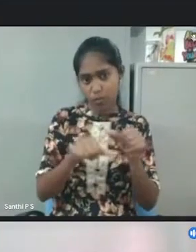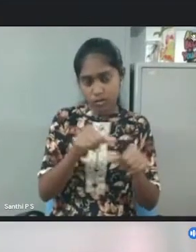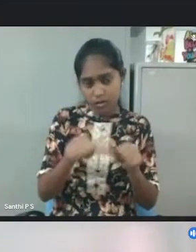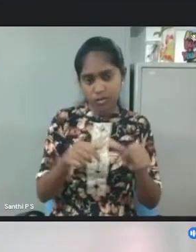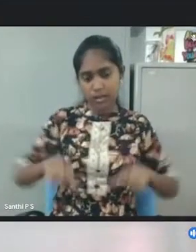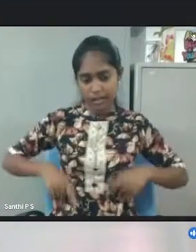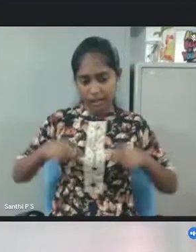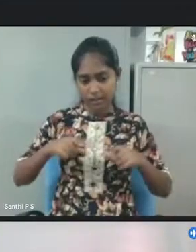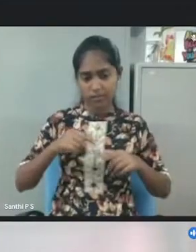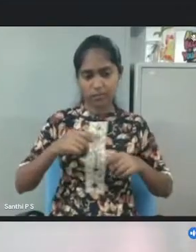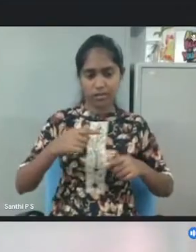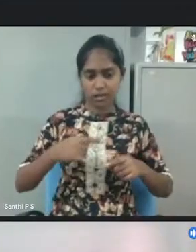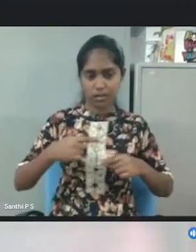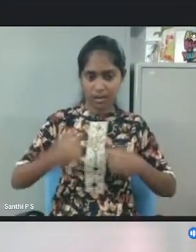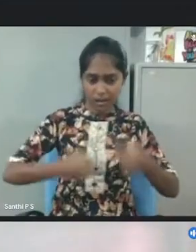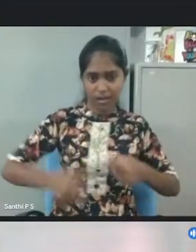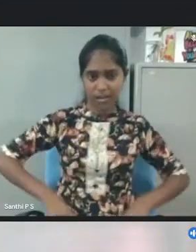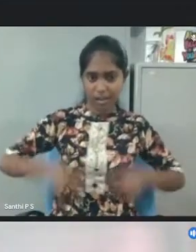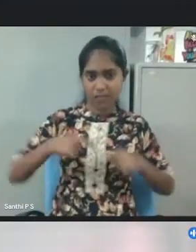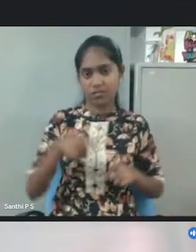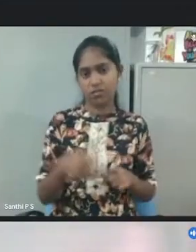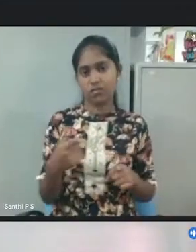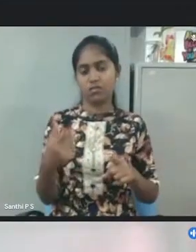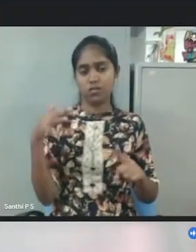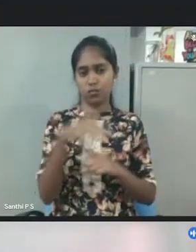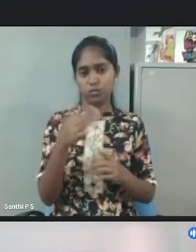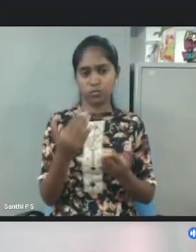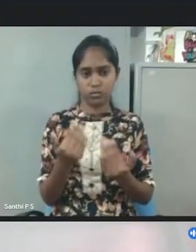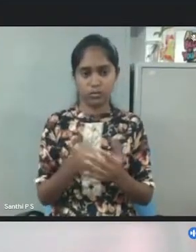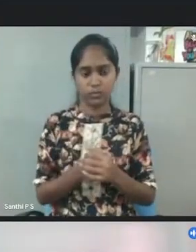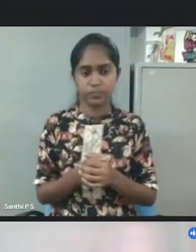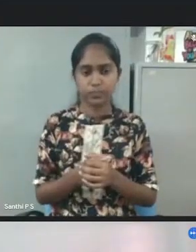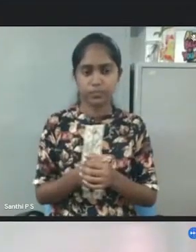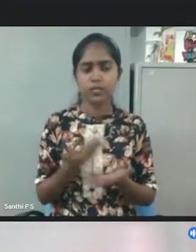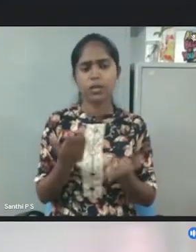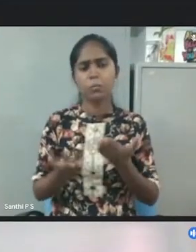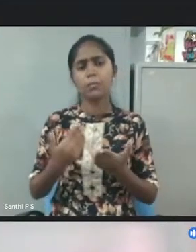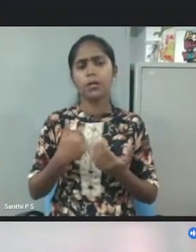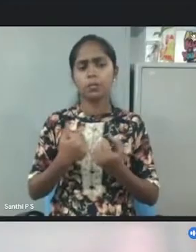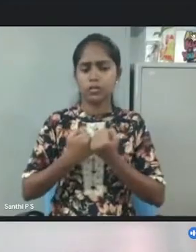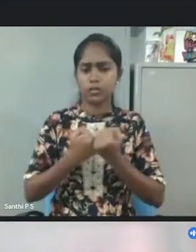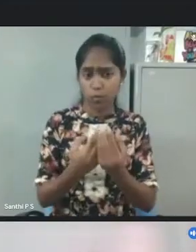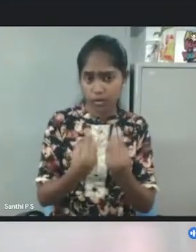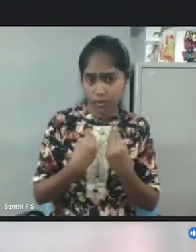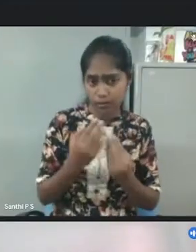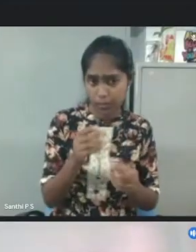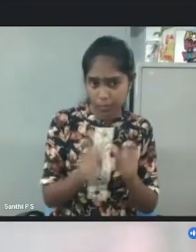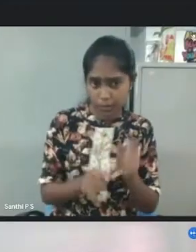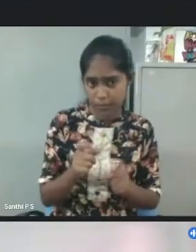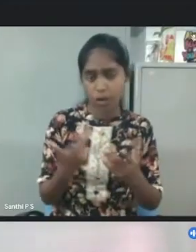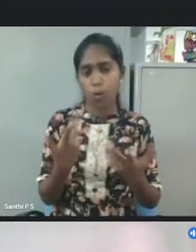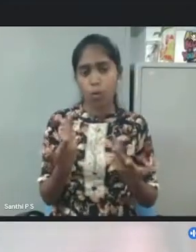ഈ കൂടെയുള്ളവർ സഹായികളാവാം, നമ്മളെ സപ്പോർട്ട് ചെയ്യുന്നവരാവാം, ഇല്ലെങ്കിൽ തടസ്സം സൃഷ്ടിക്കുന്നതാവാം.